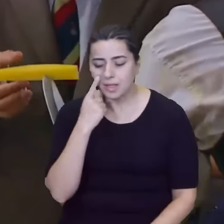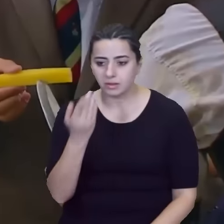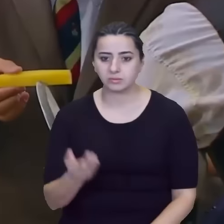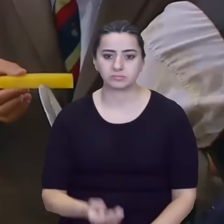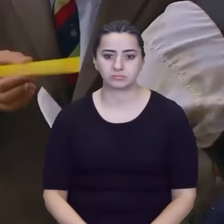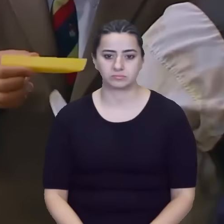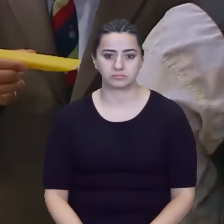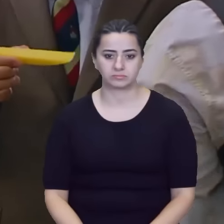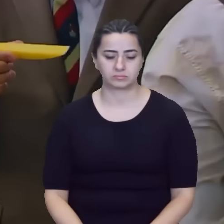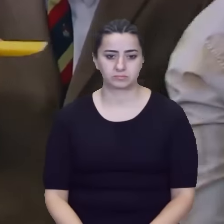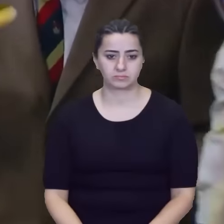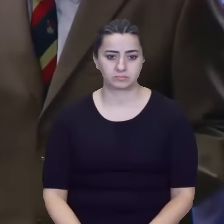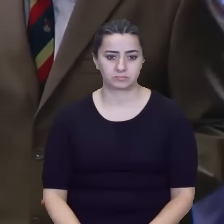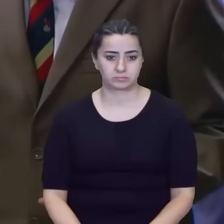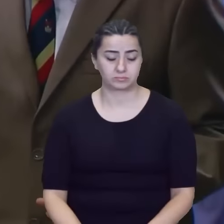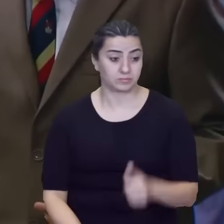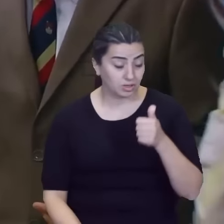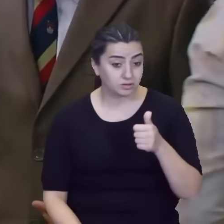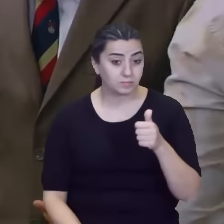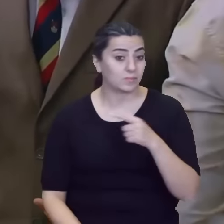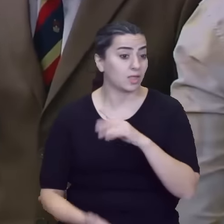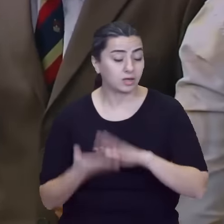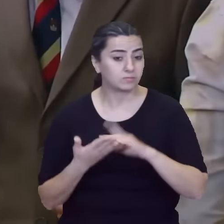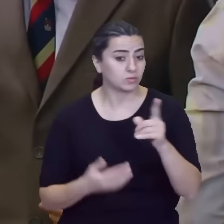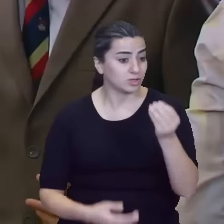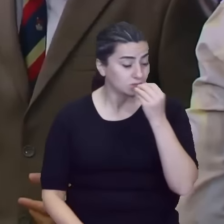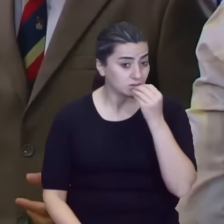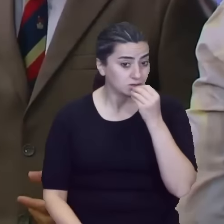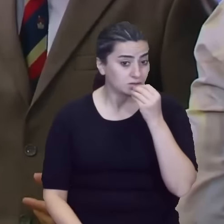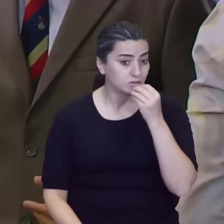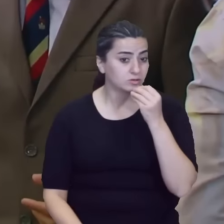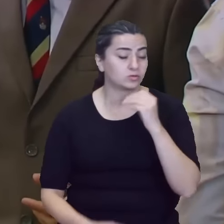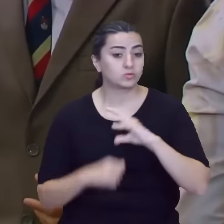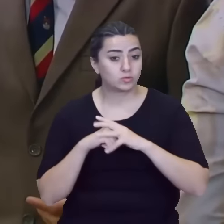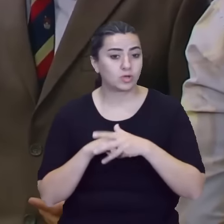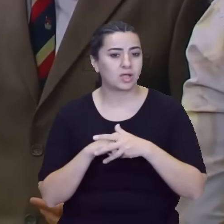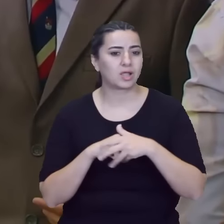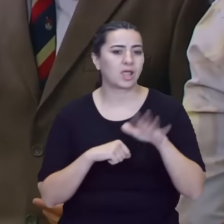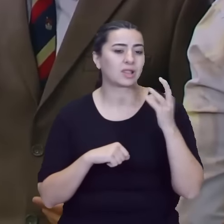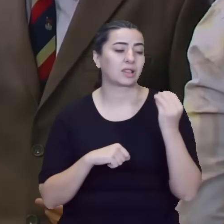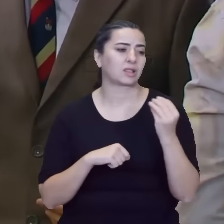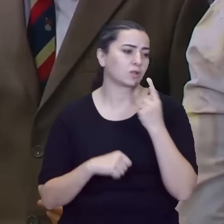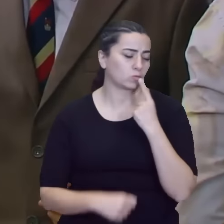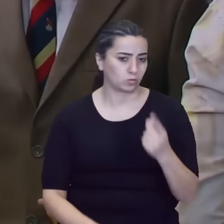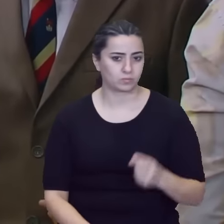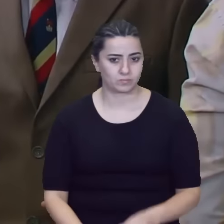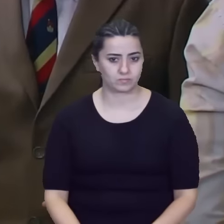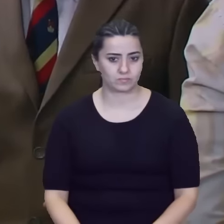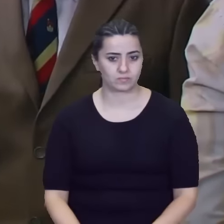Verdi. Sayın başkanım, arkadaş diyor ki ambu kaşar dünyanın en iyi